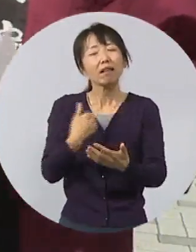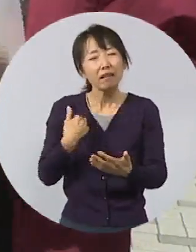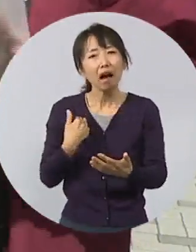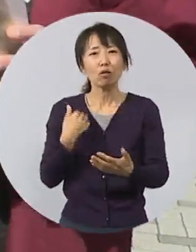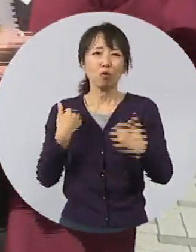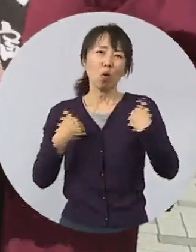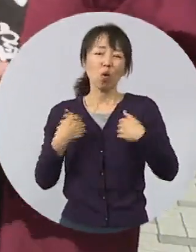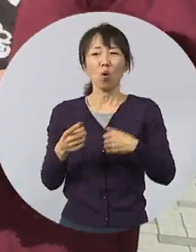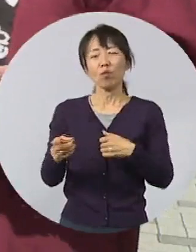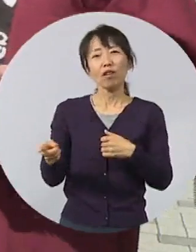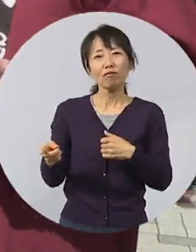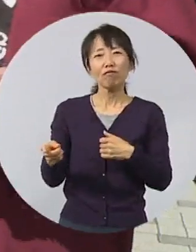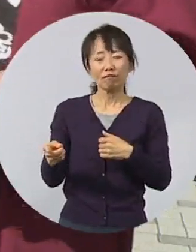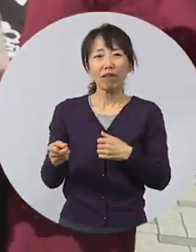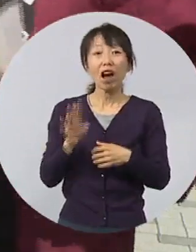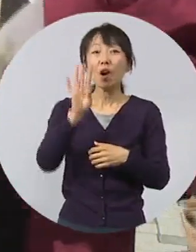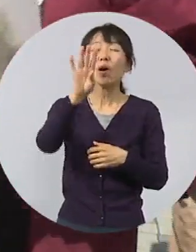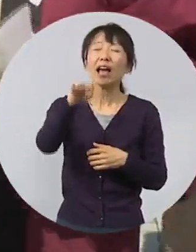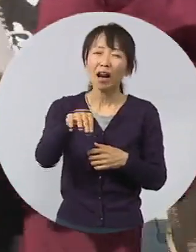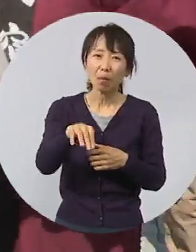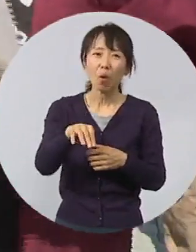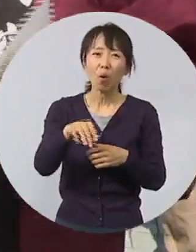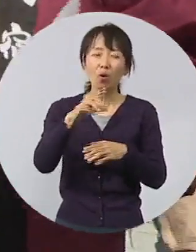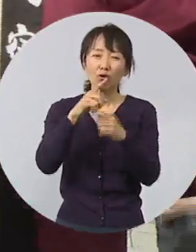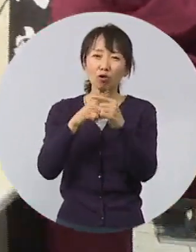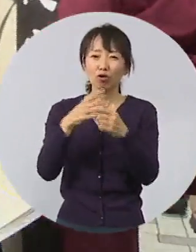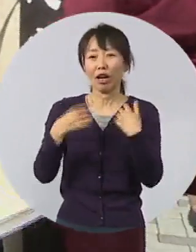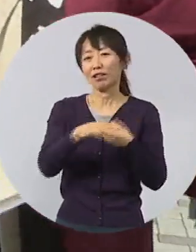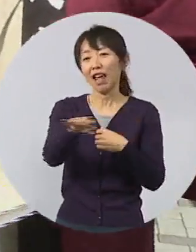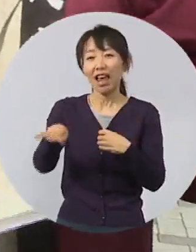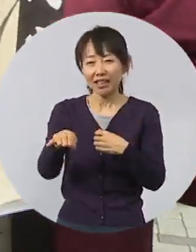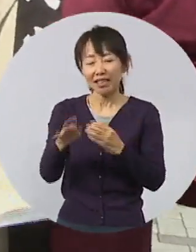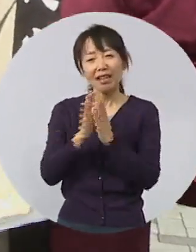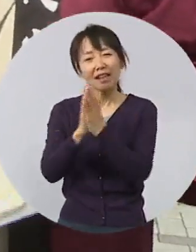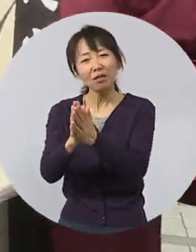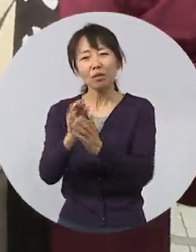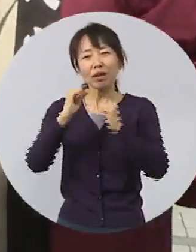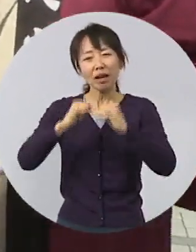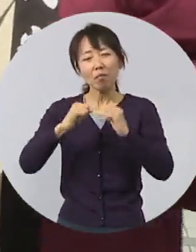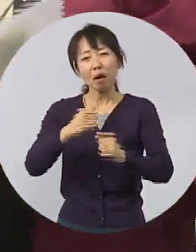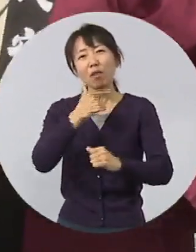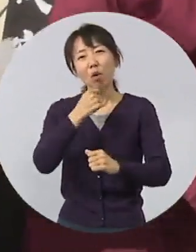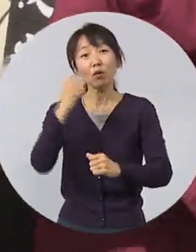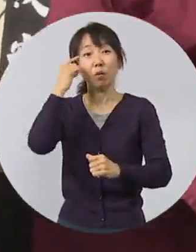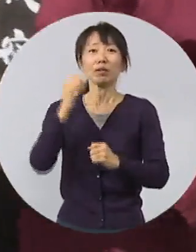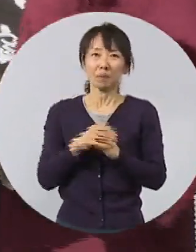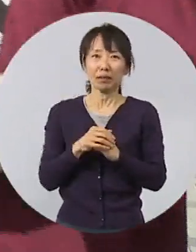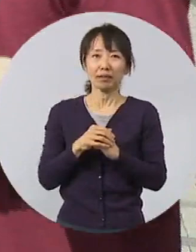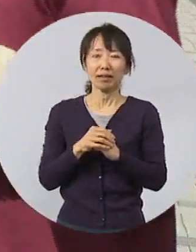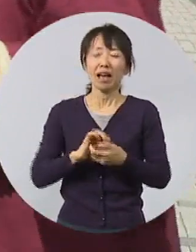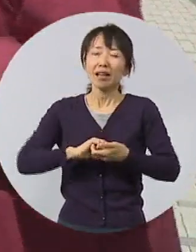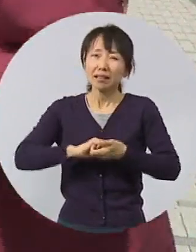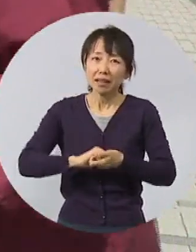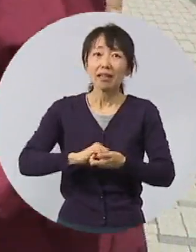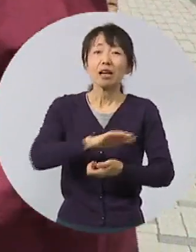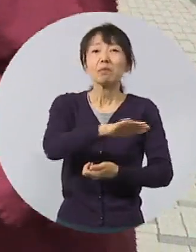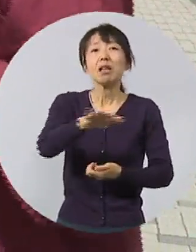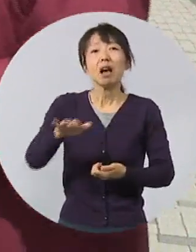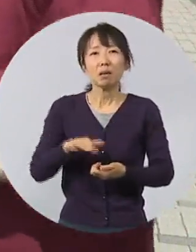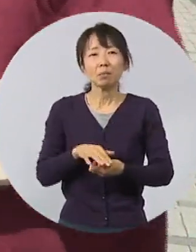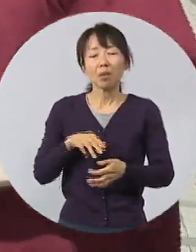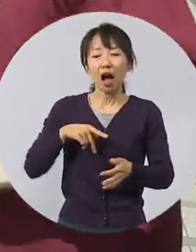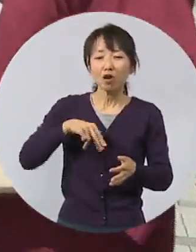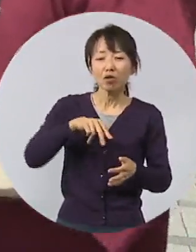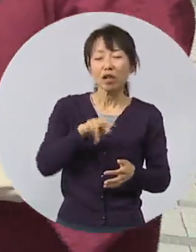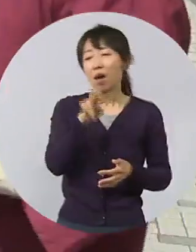し、これからも中学生に一生懸命やっていただこうかな、こういう具合に思ってます。ぜひ皆さんで、必ず